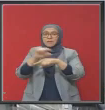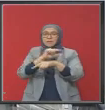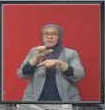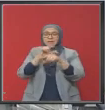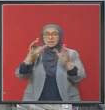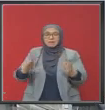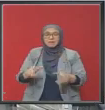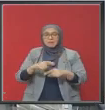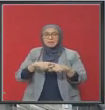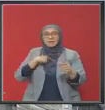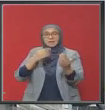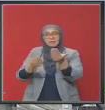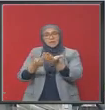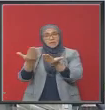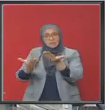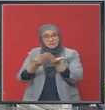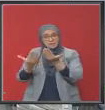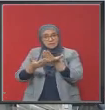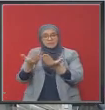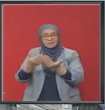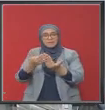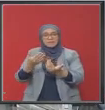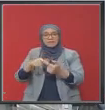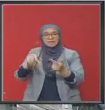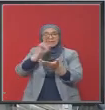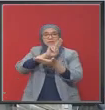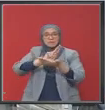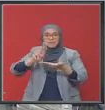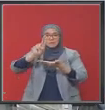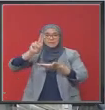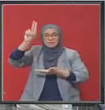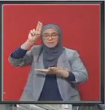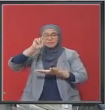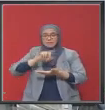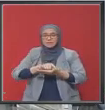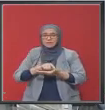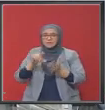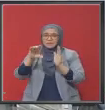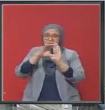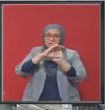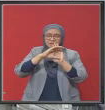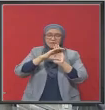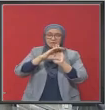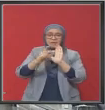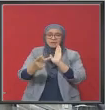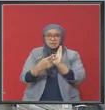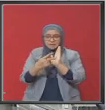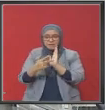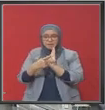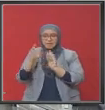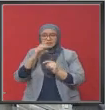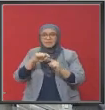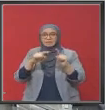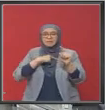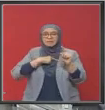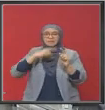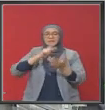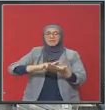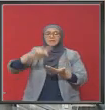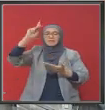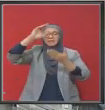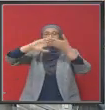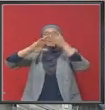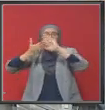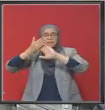menyembunyikan kesini spesifikasi Little Ini mesti berkenaan seperti di politeknik dan juga kali skopnet